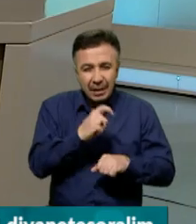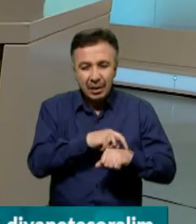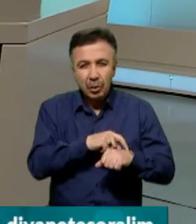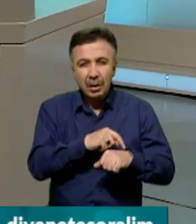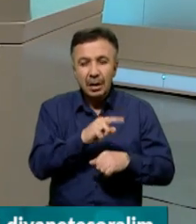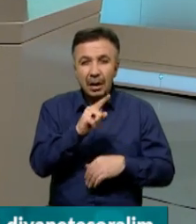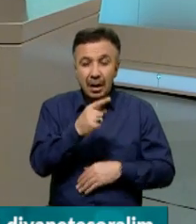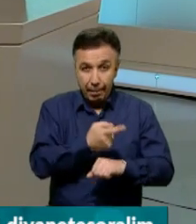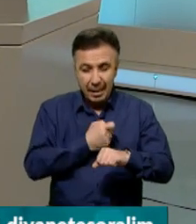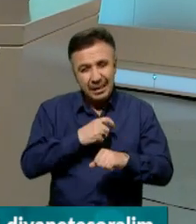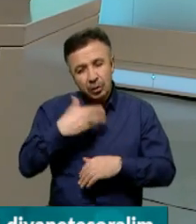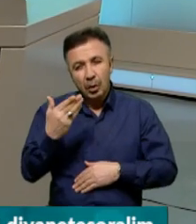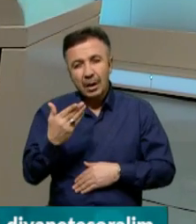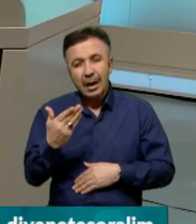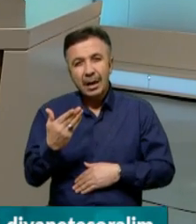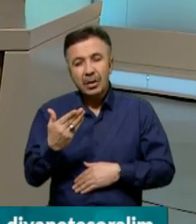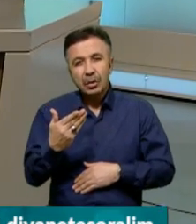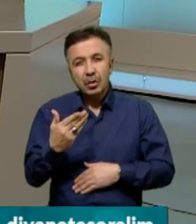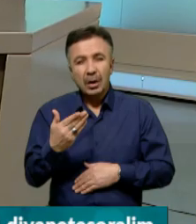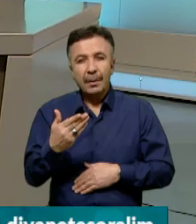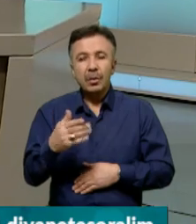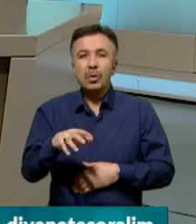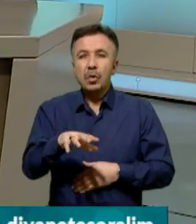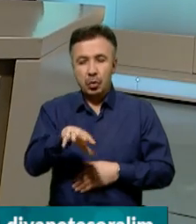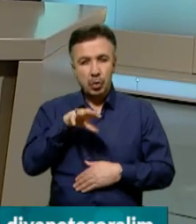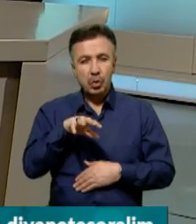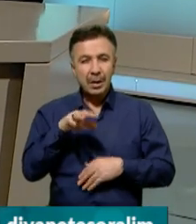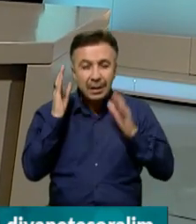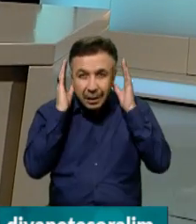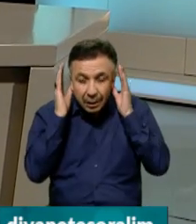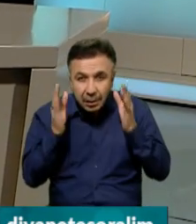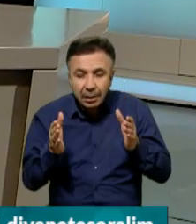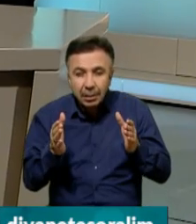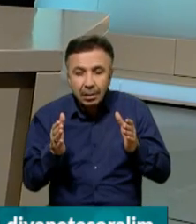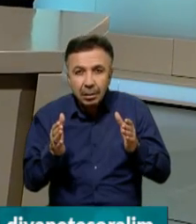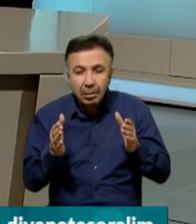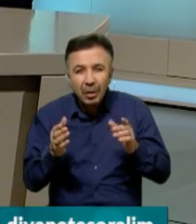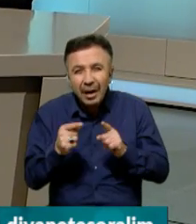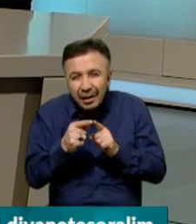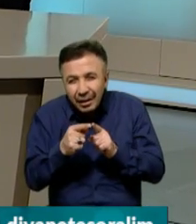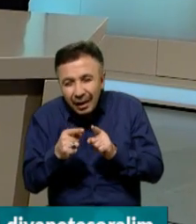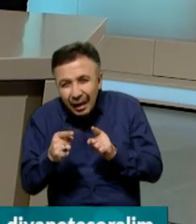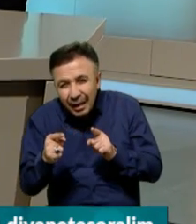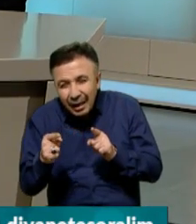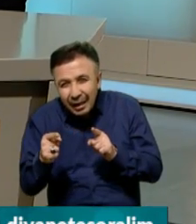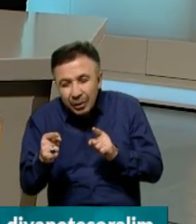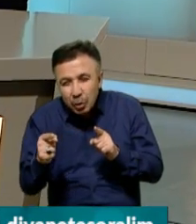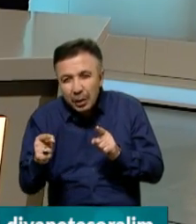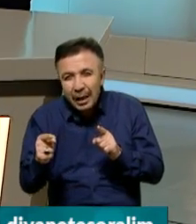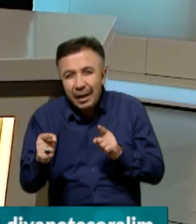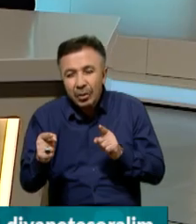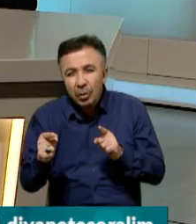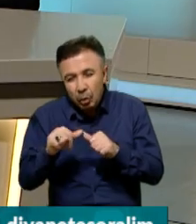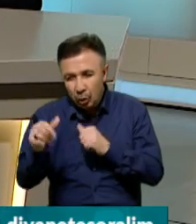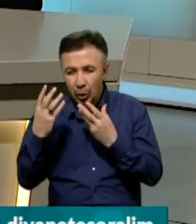Olur. Vakit hala Cuma vaktidir. Vakit hala öğle vakti olur. Ama arada fasıla verdiği için sevabı az olur. Eyvah. Bu adamın kıldığı